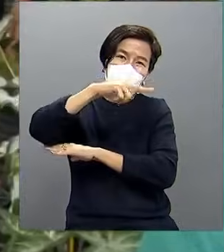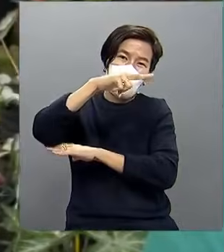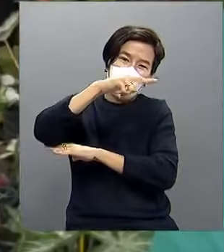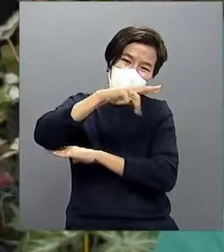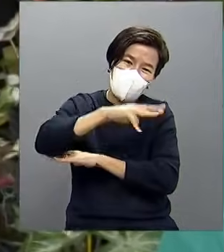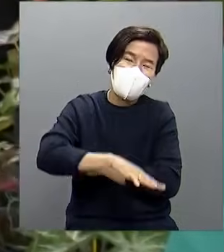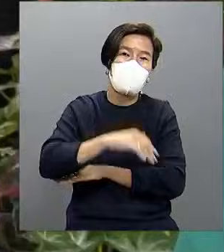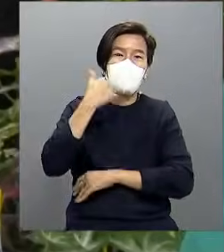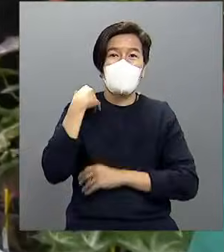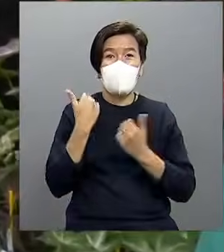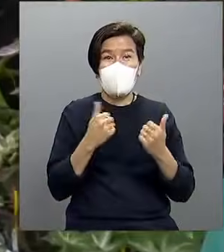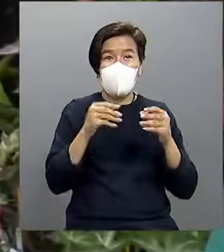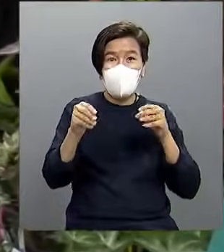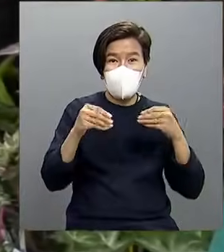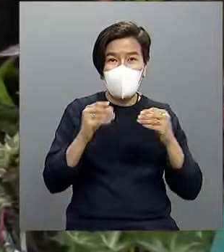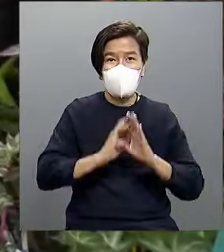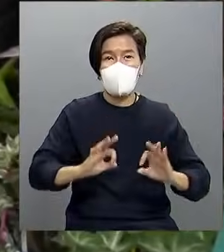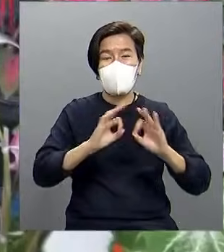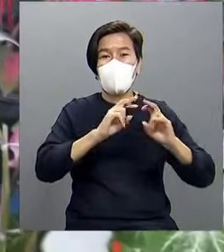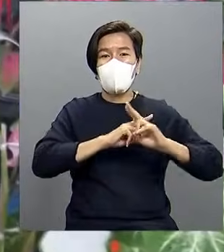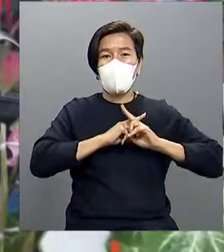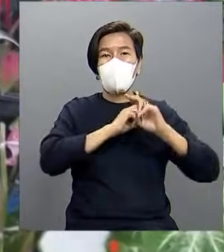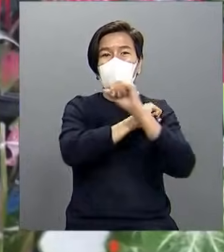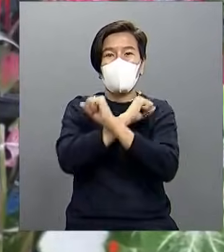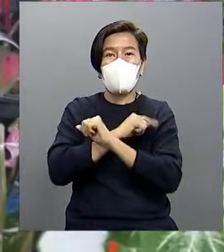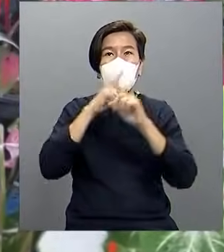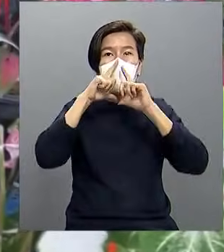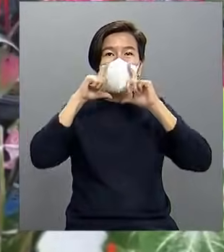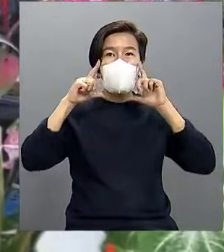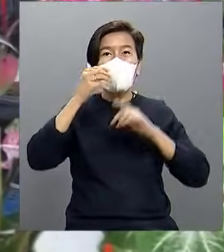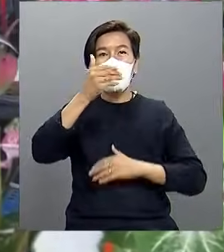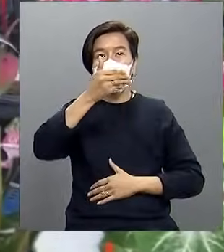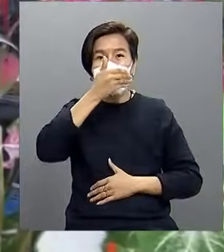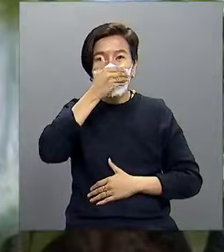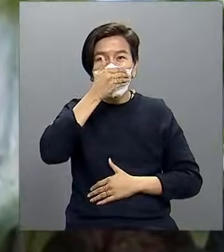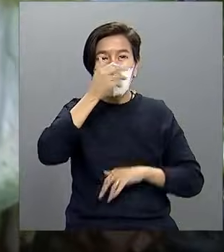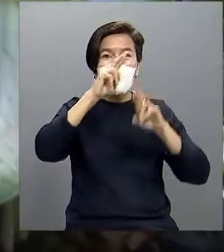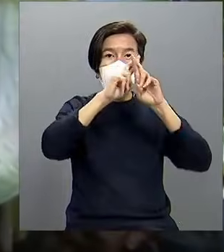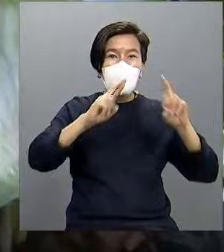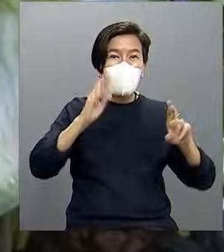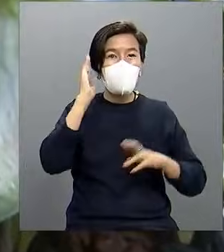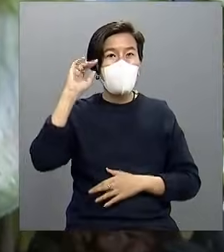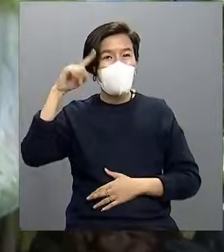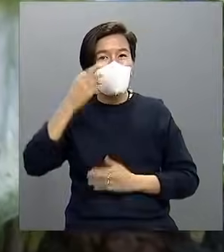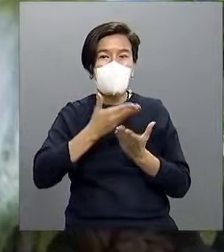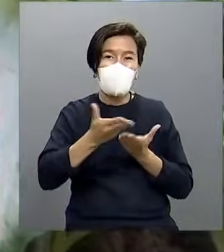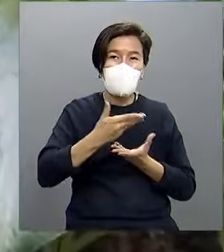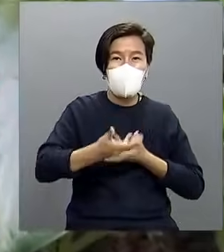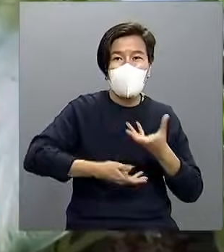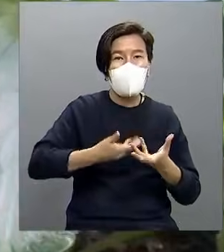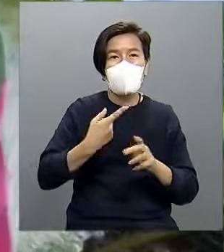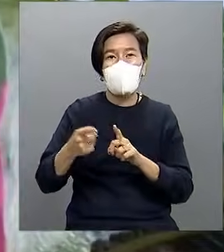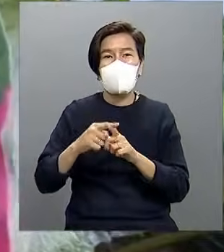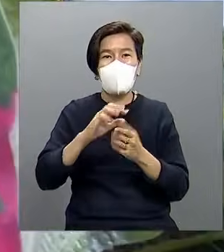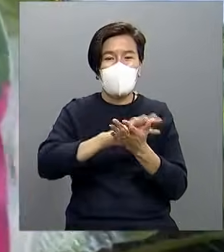กแล้วแต่ก็ต้องป้องกันตัวเองด้วยการสวมใส่หน้ากากอนามัยทุกคนก็ใส่กันนะครับพ่อค้าแม่ค้าทำความสะอาดล้างมือให้ดีก่อนที่จะไปเที่ยว